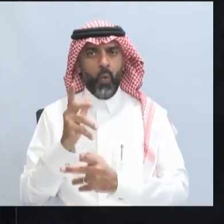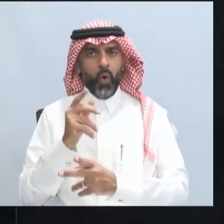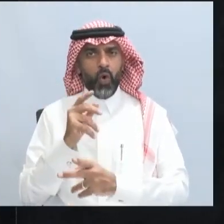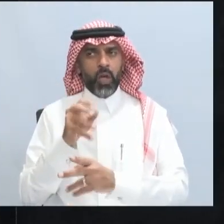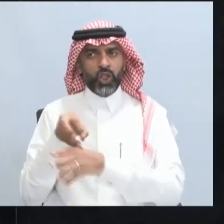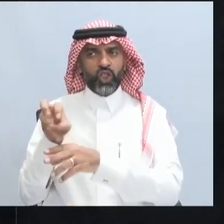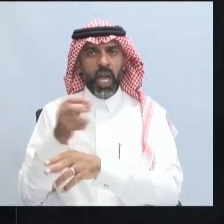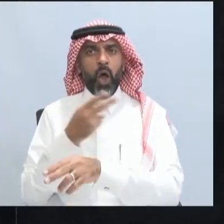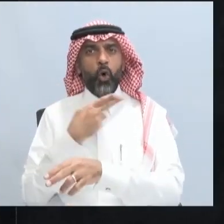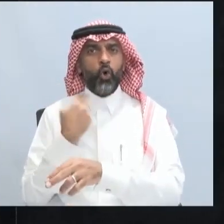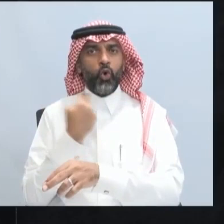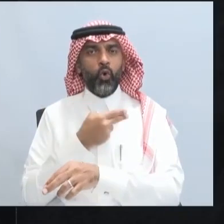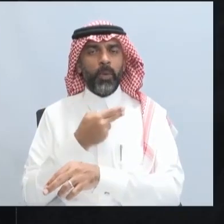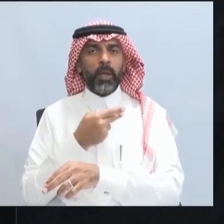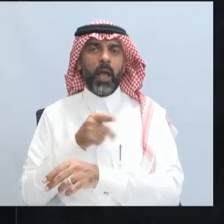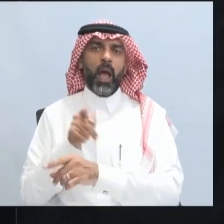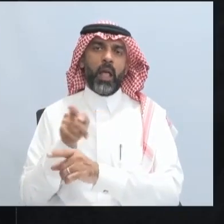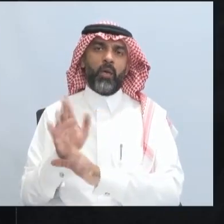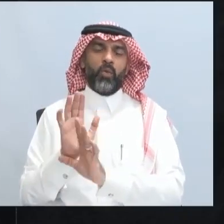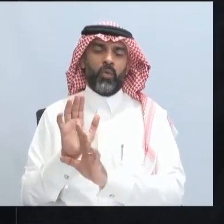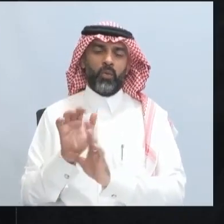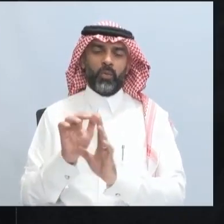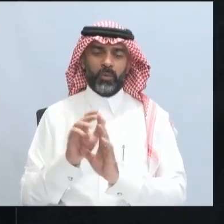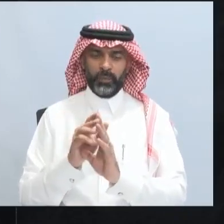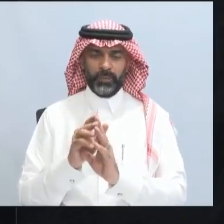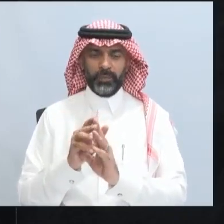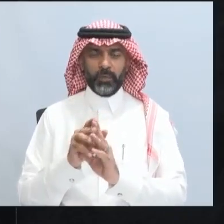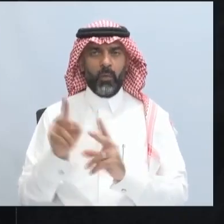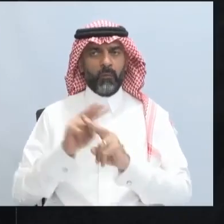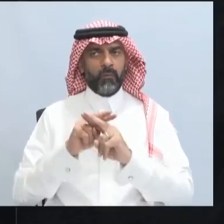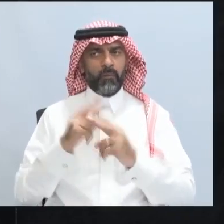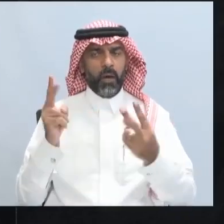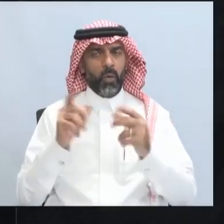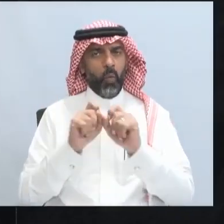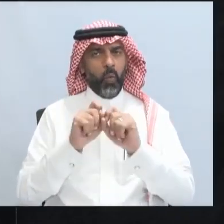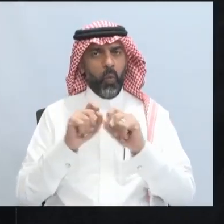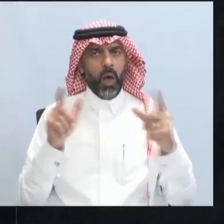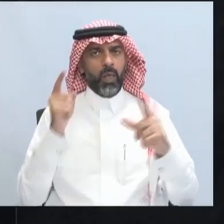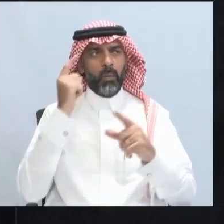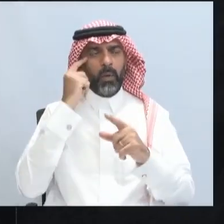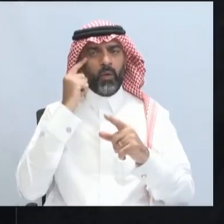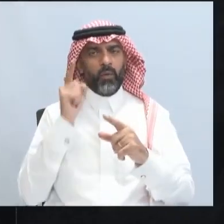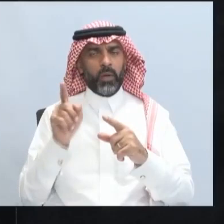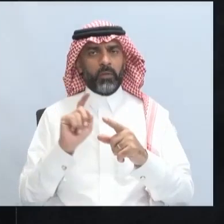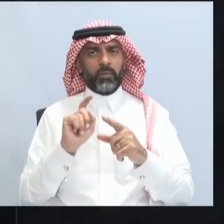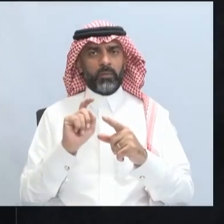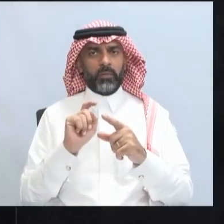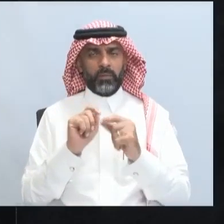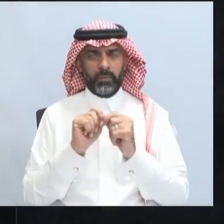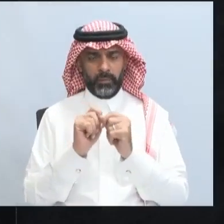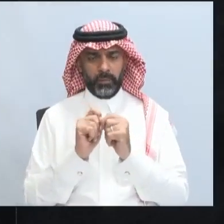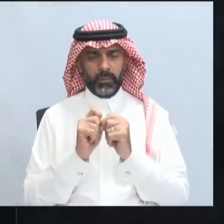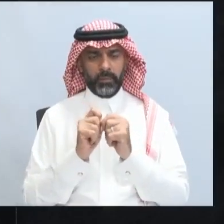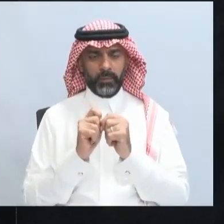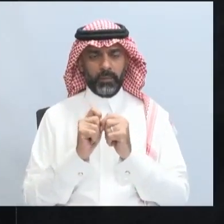ذلك وهذا الفارق نجده واضحا وبينا عند عند مطالبه هذه الحقوق